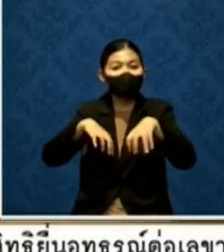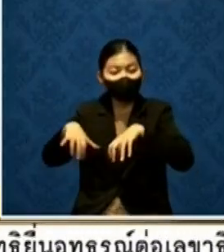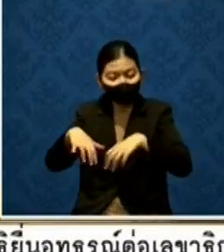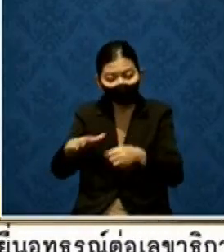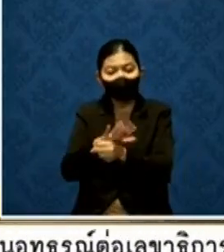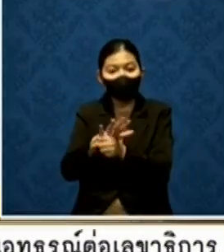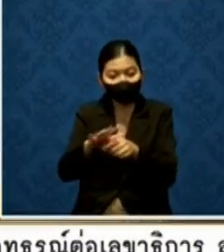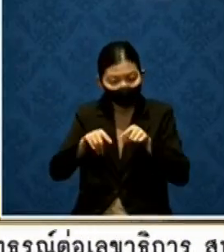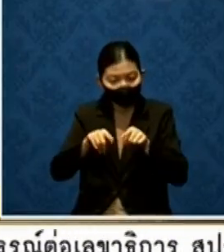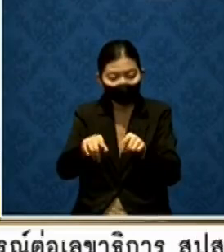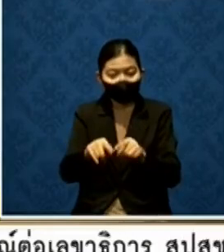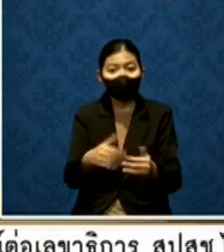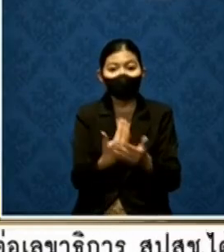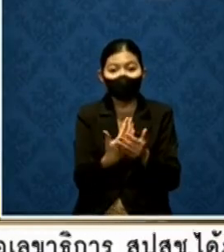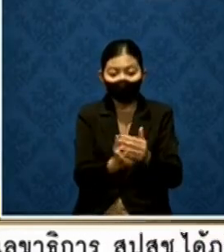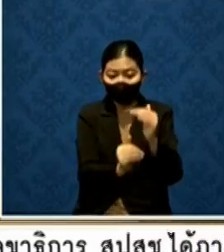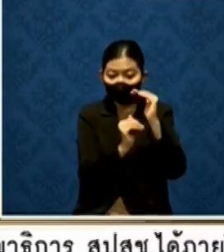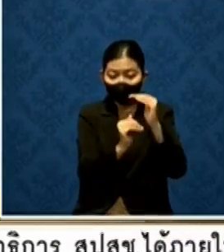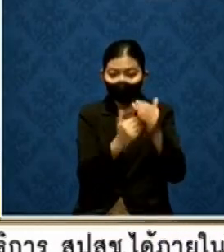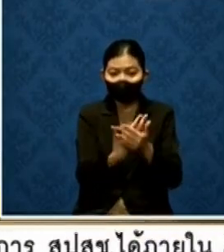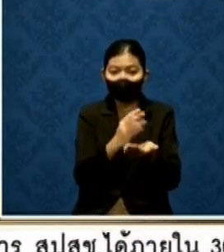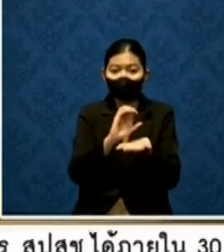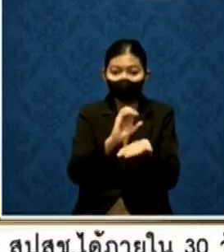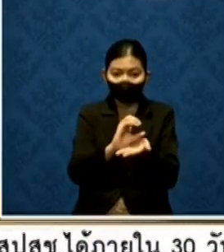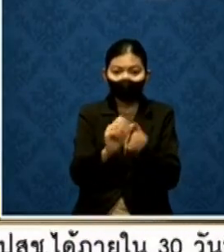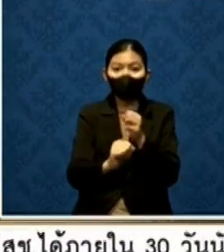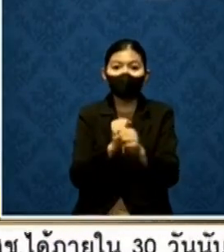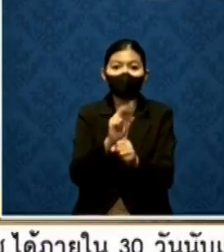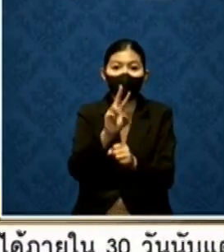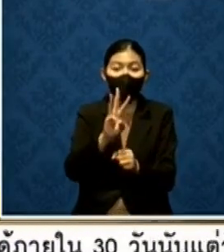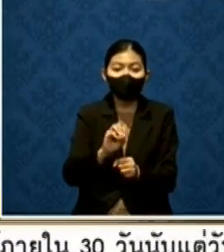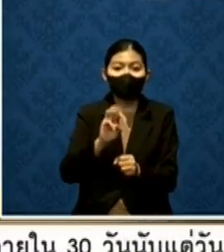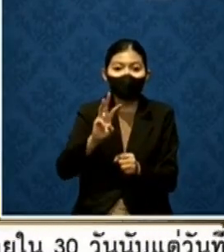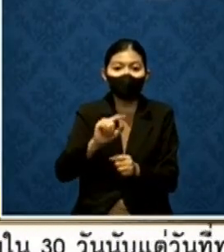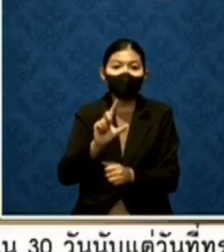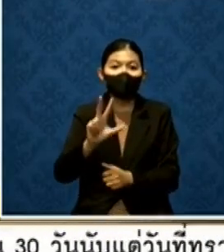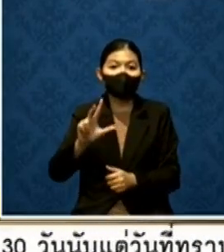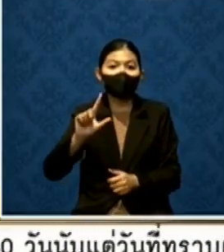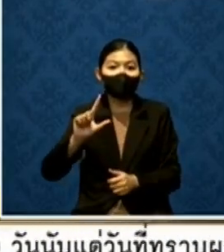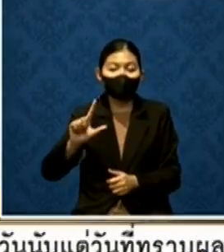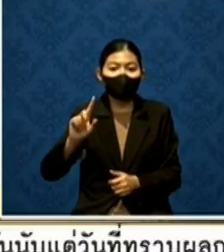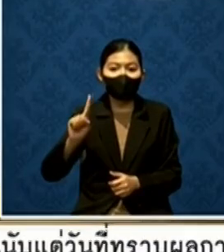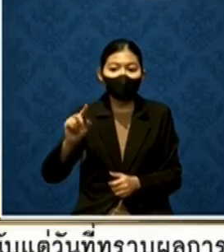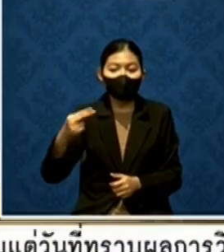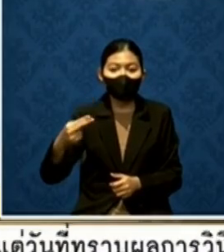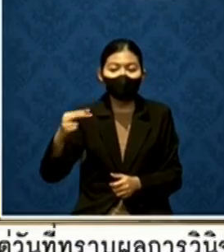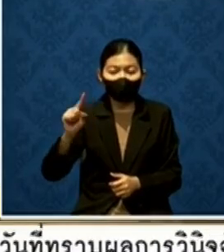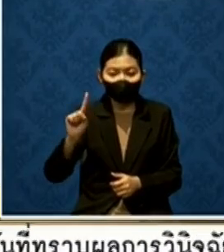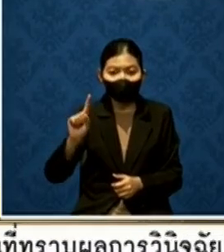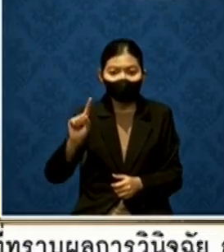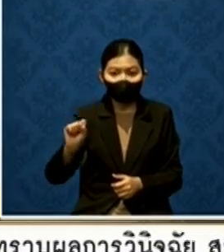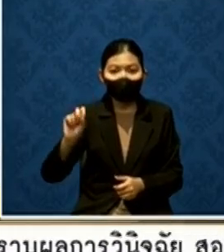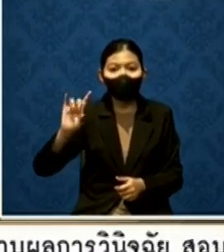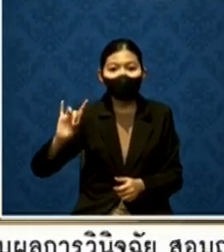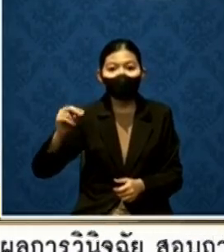รรมธิการเนี่ยมีธงหรือเปล่าล่วงหน้าอย่างเงี้ยซึ่งมันก็ไม่ดีนะครับแต่ผมต้องเรียนคุณด